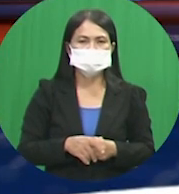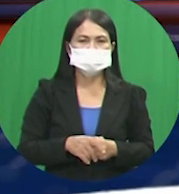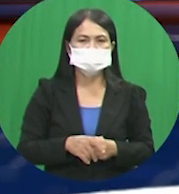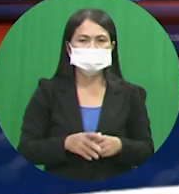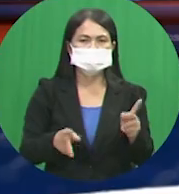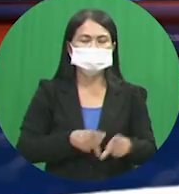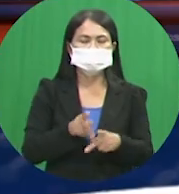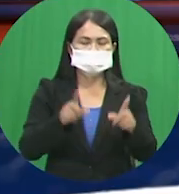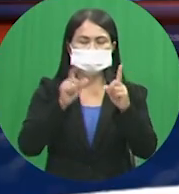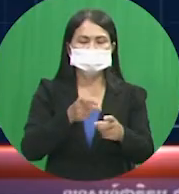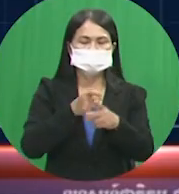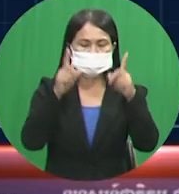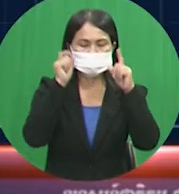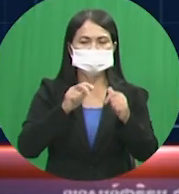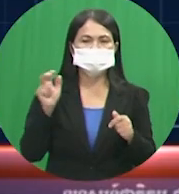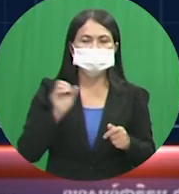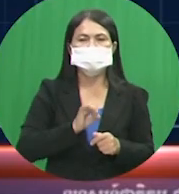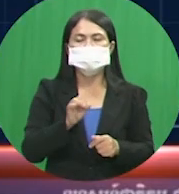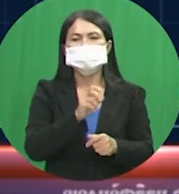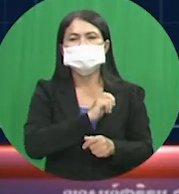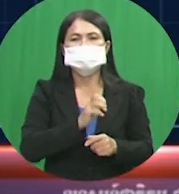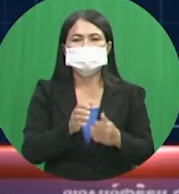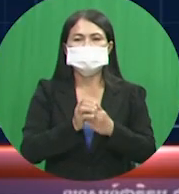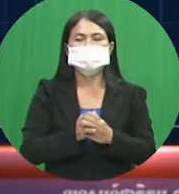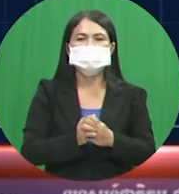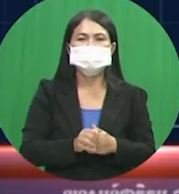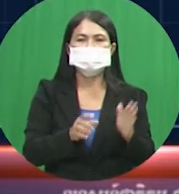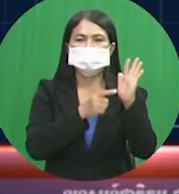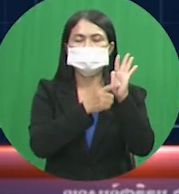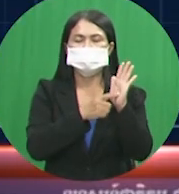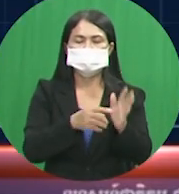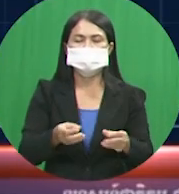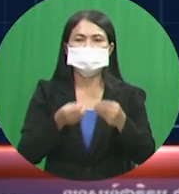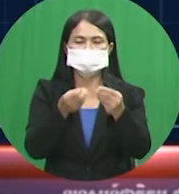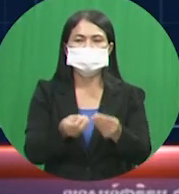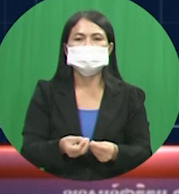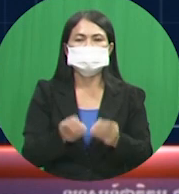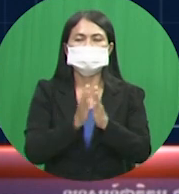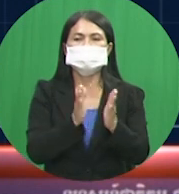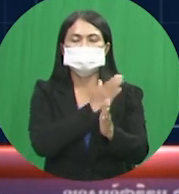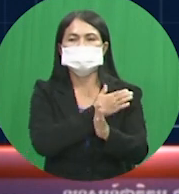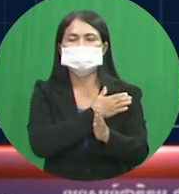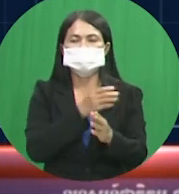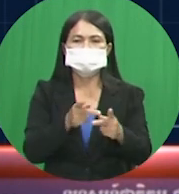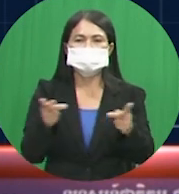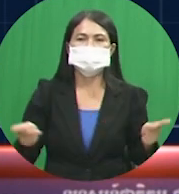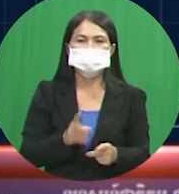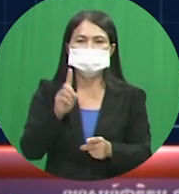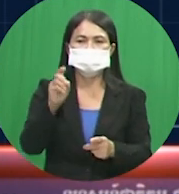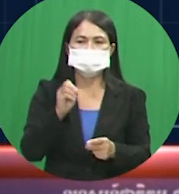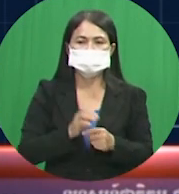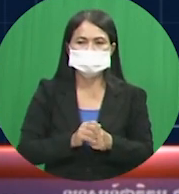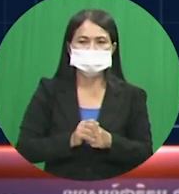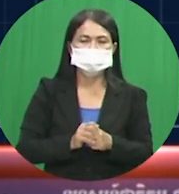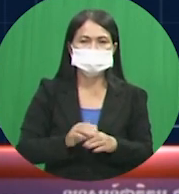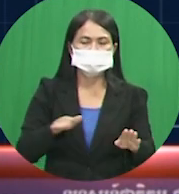ตัวแทนในกิจกรรมจิตกรุ๊ปอาดอมชันเกตนาน้อมโยกเตียนจำนำพระภาษาประเกณฑ์ดอกประซองวอดจำนวนดอกขน